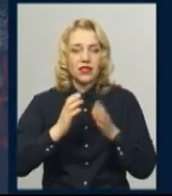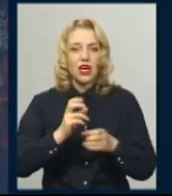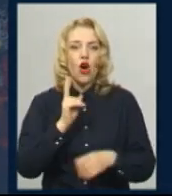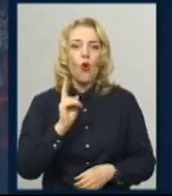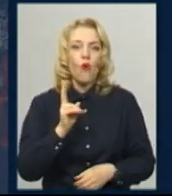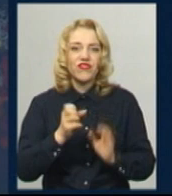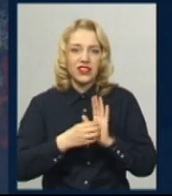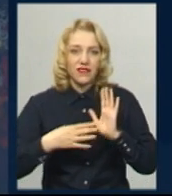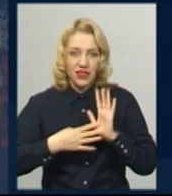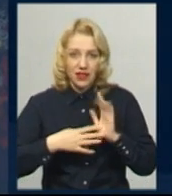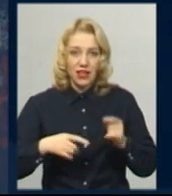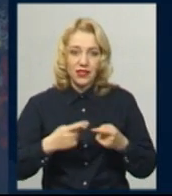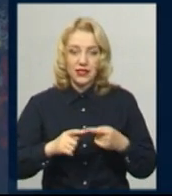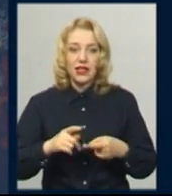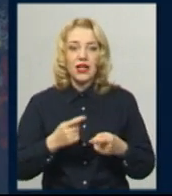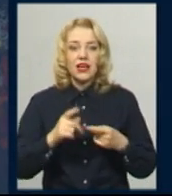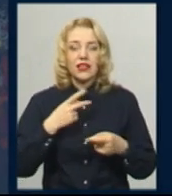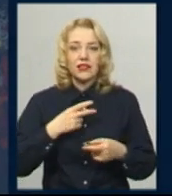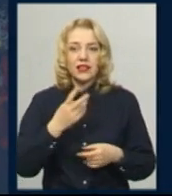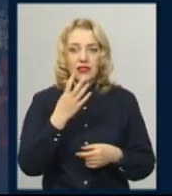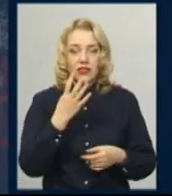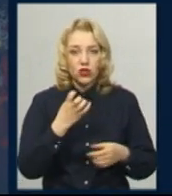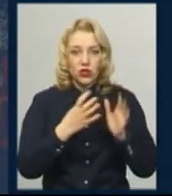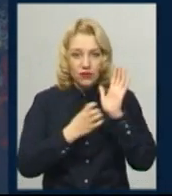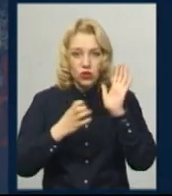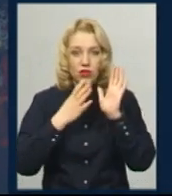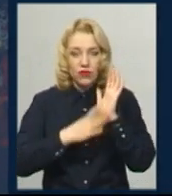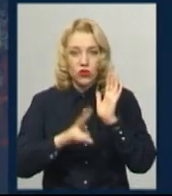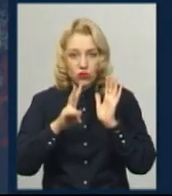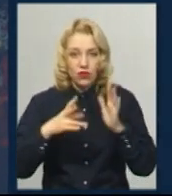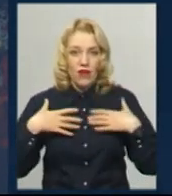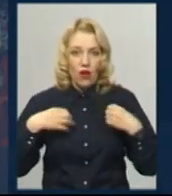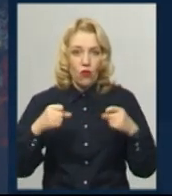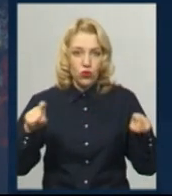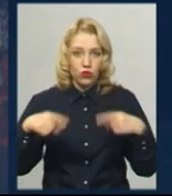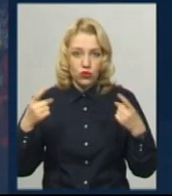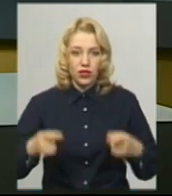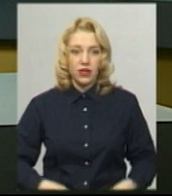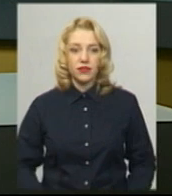них 239 летальних, 992 пацієнти одужали.